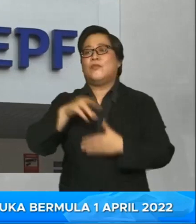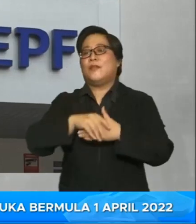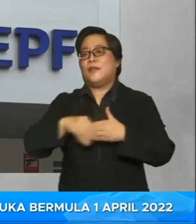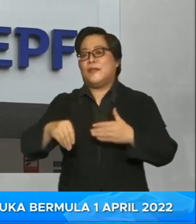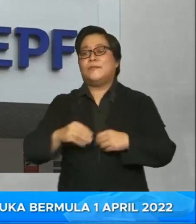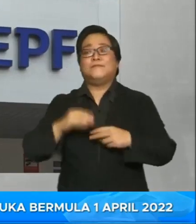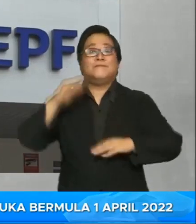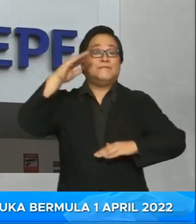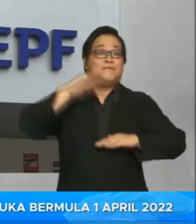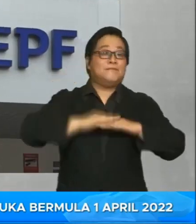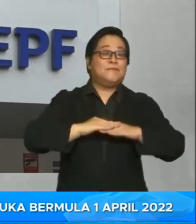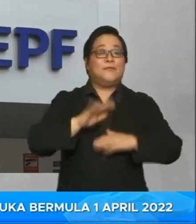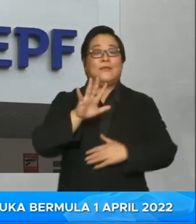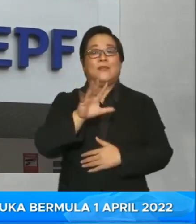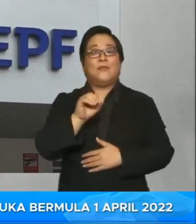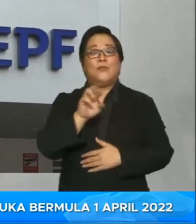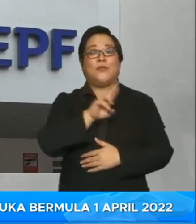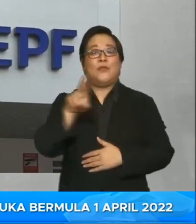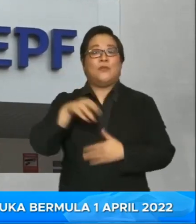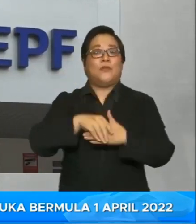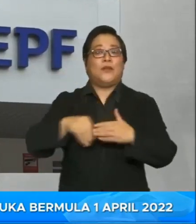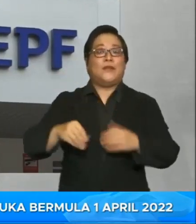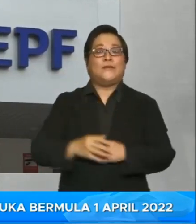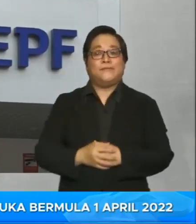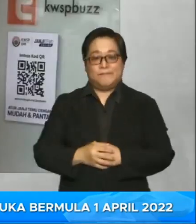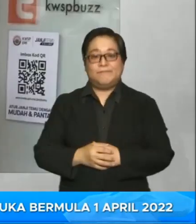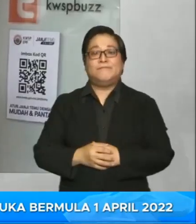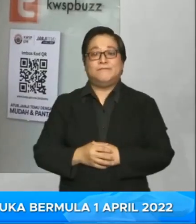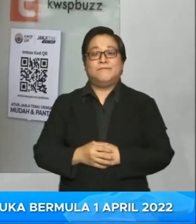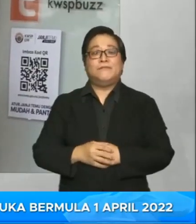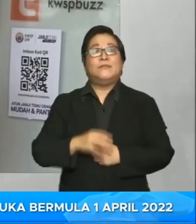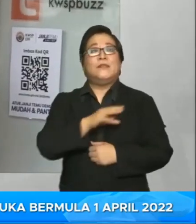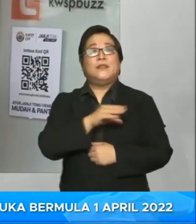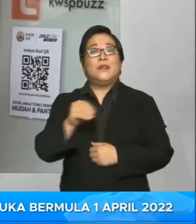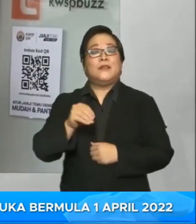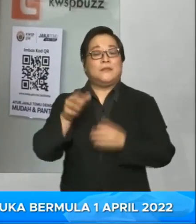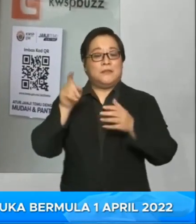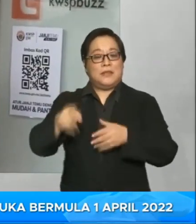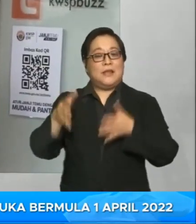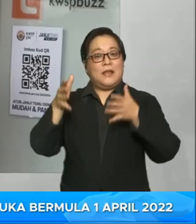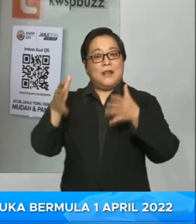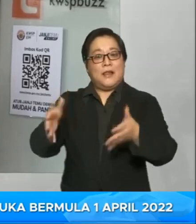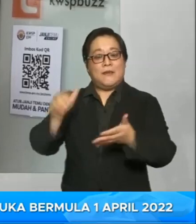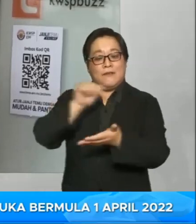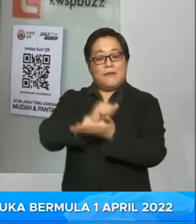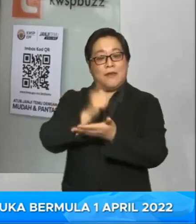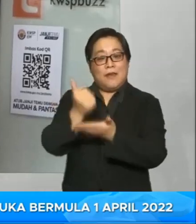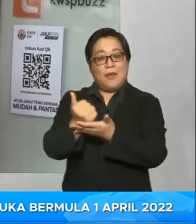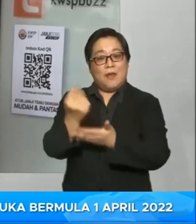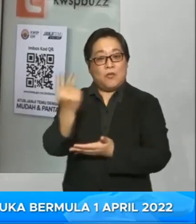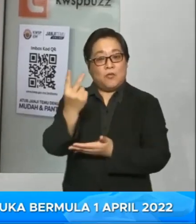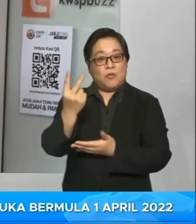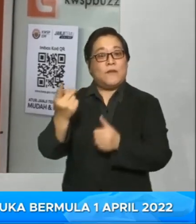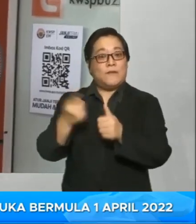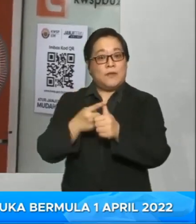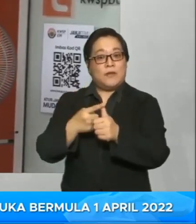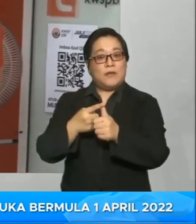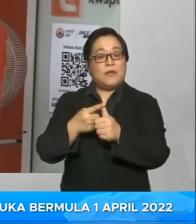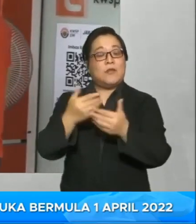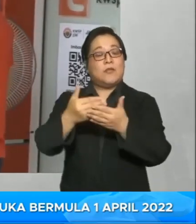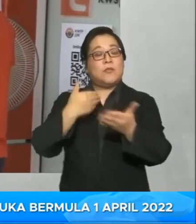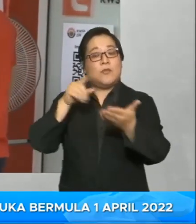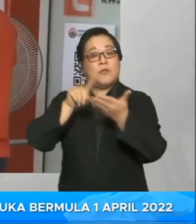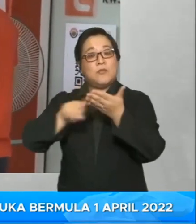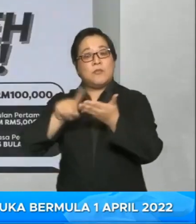Ringgit dan minimum 50 Ringgit selain belum mengeluarkan Baki simpanan dalam account2 mereka dahulu sebelum